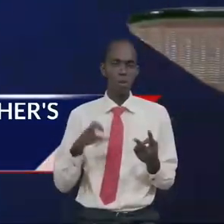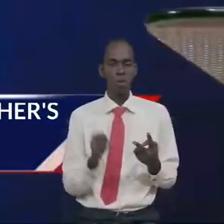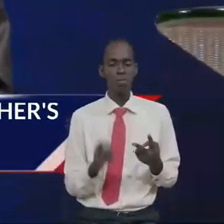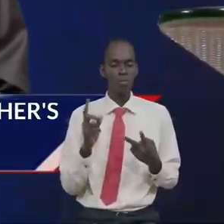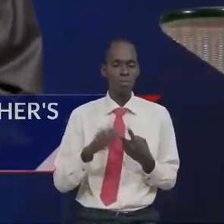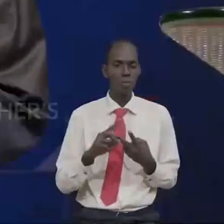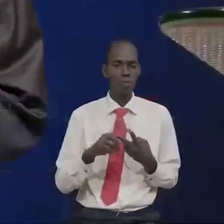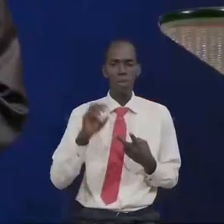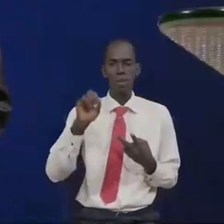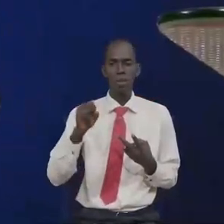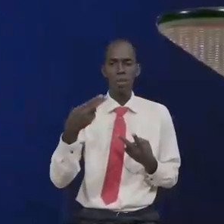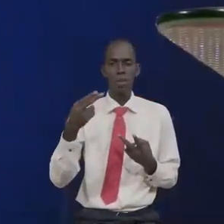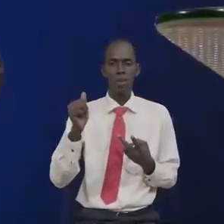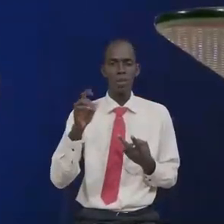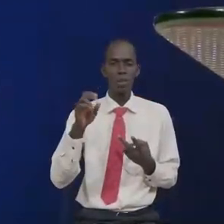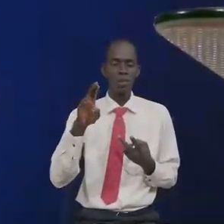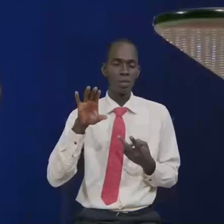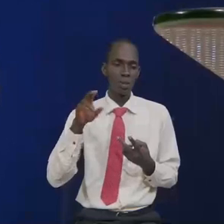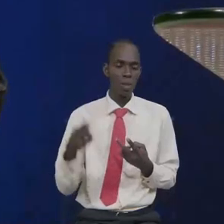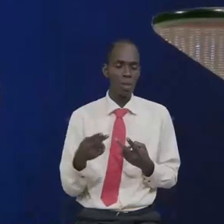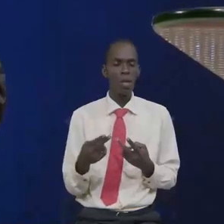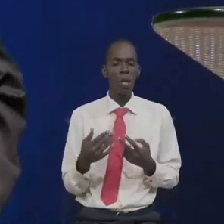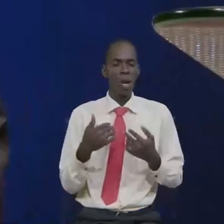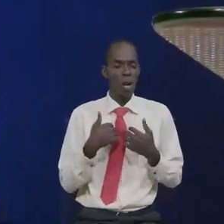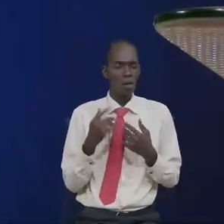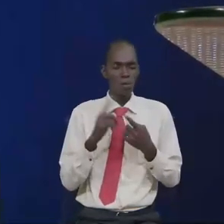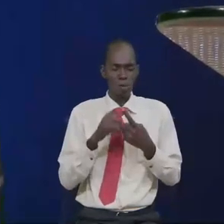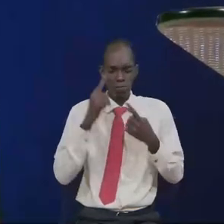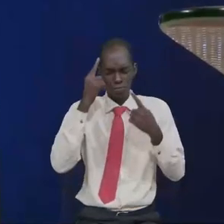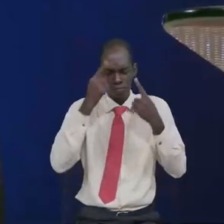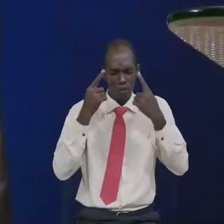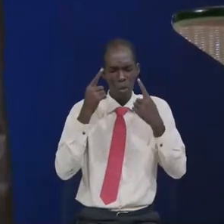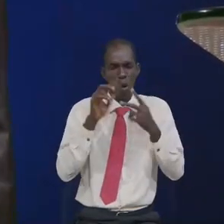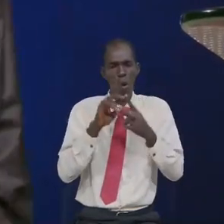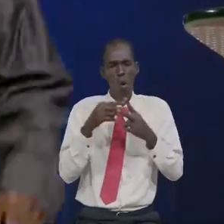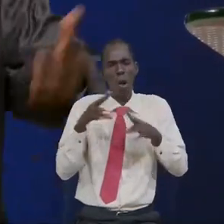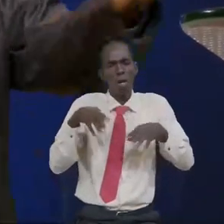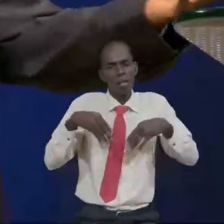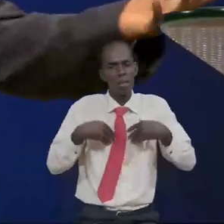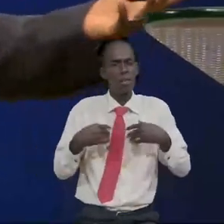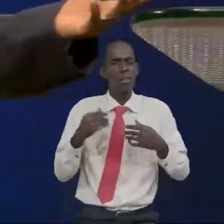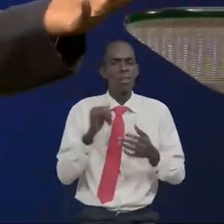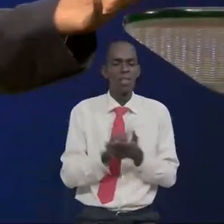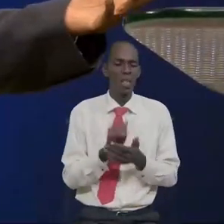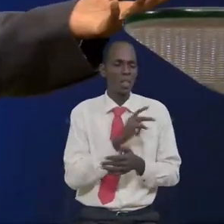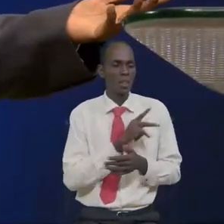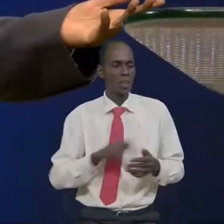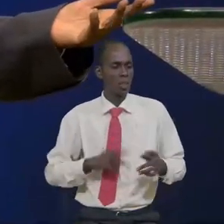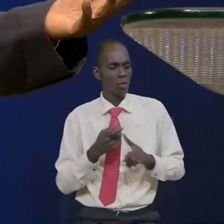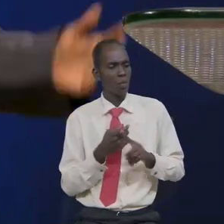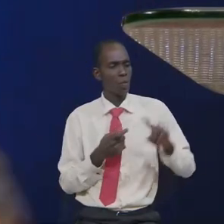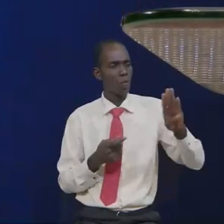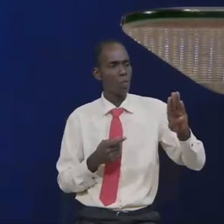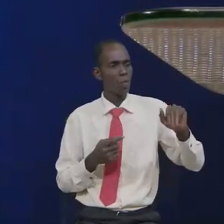Ici, il y a deux rois ici, que Sadrach, Meshach et Abednego doivent savoir